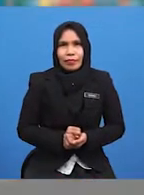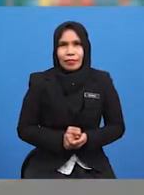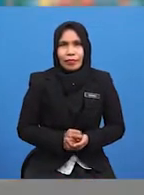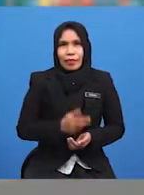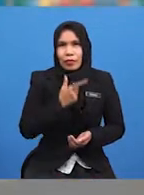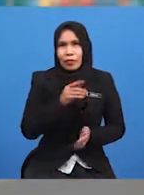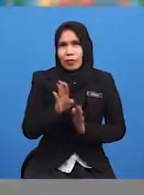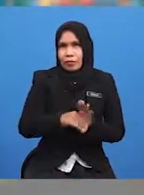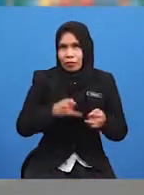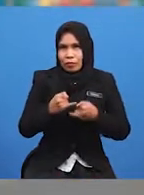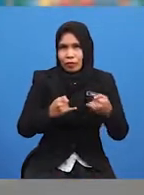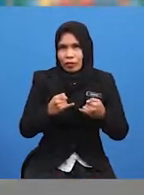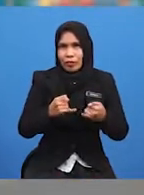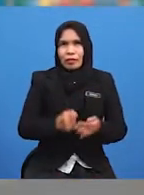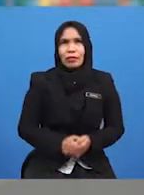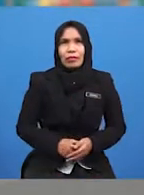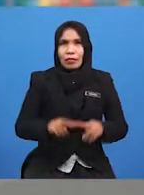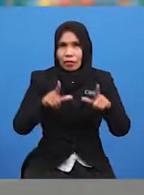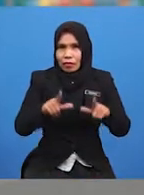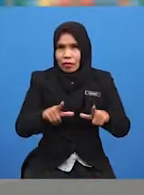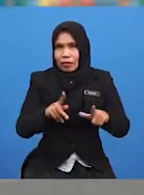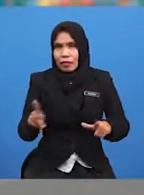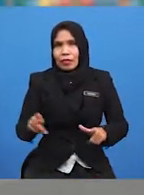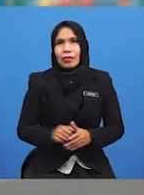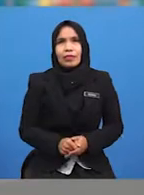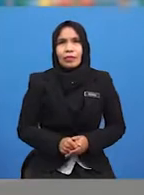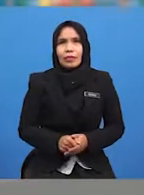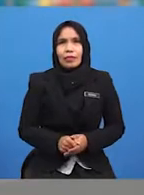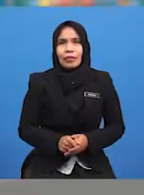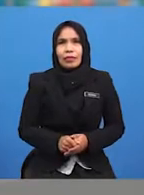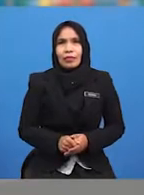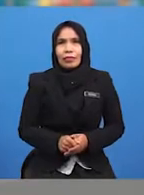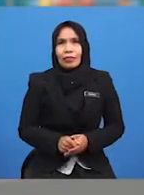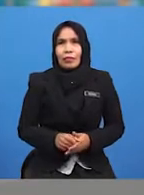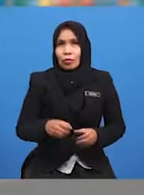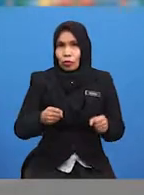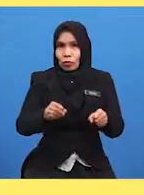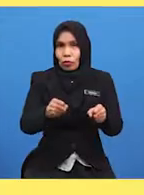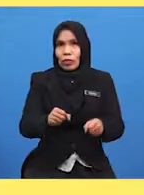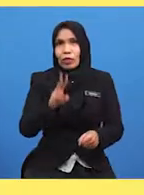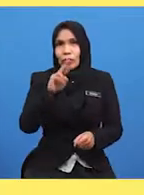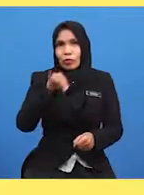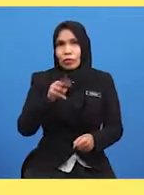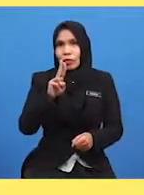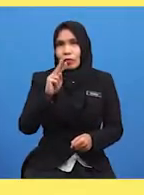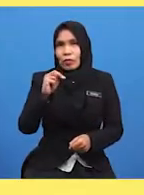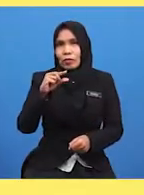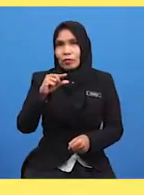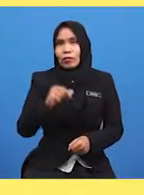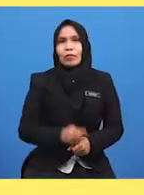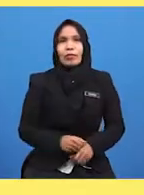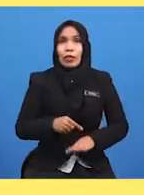British percaya meletakkan daerah Sungai Ujung yang kaya dengan bijih timah di bawah kekuasaannya Hal ini dapat